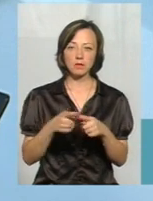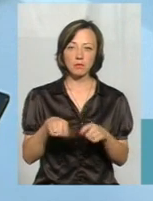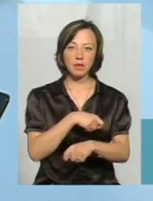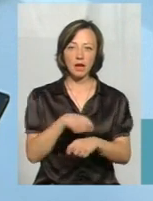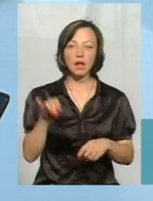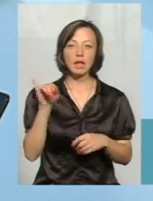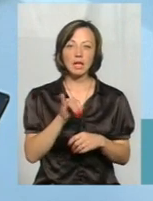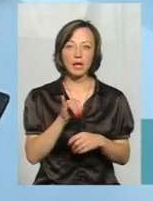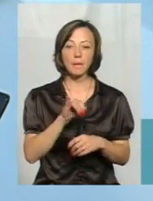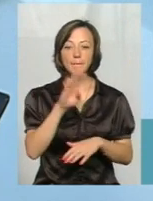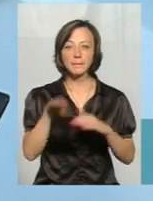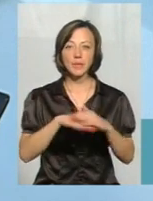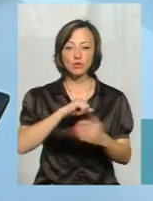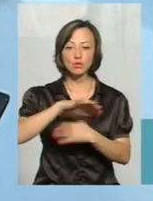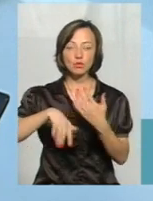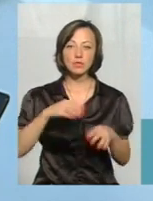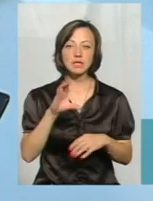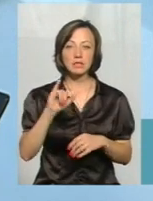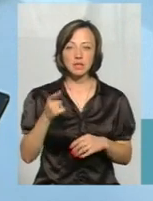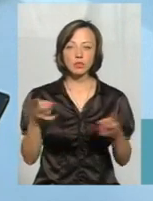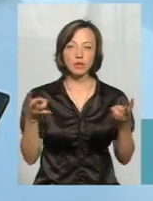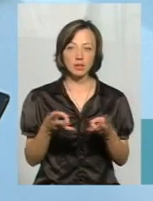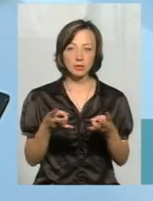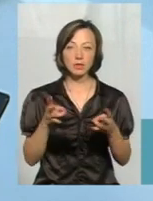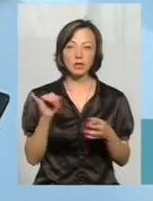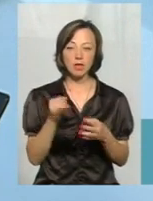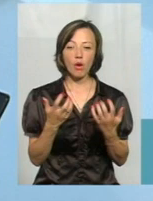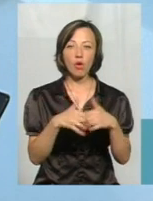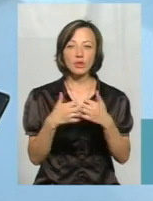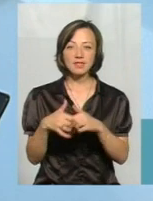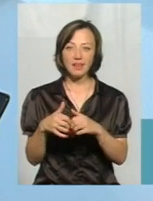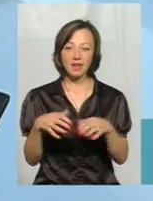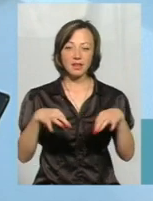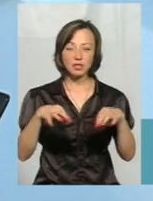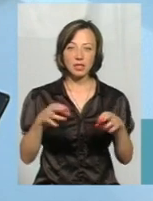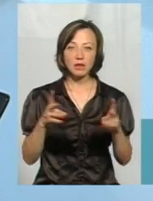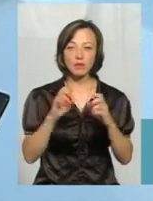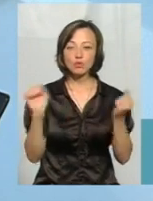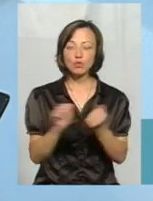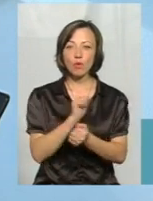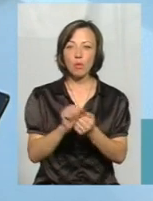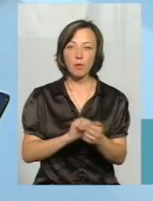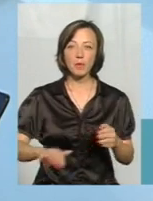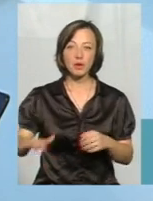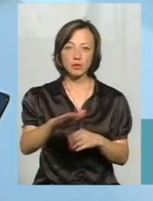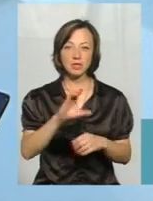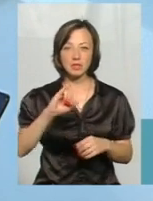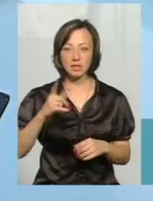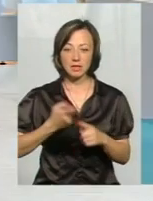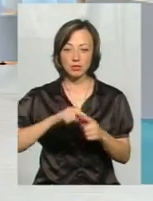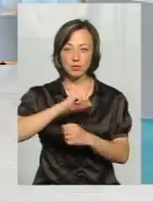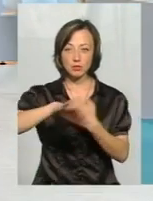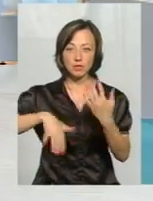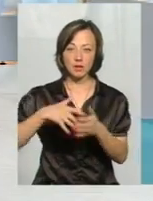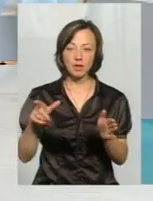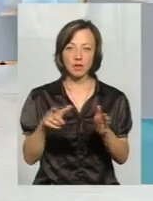Ну і під суміш солі потрібні також і оснащення, розумієте, її треба тримати в сухому приміщенні, якщо ми суміш оцю